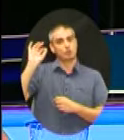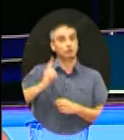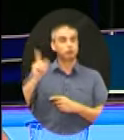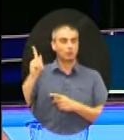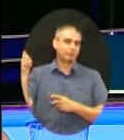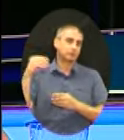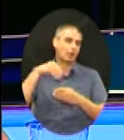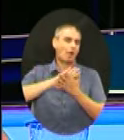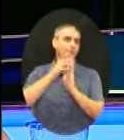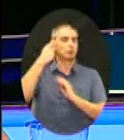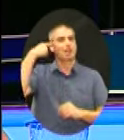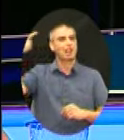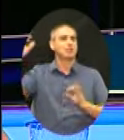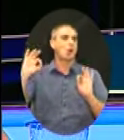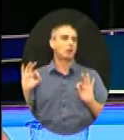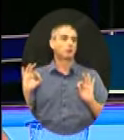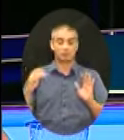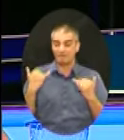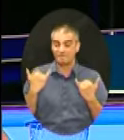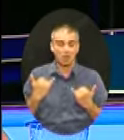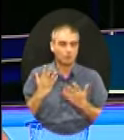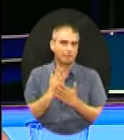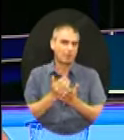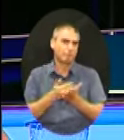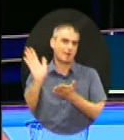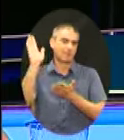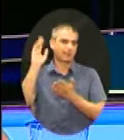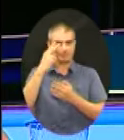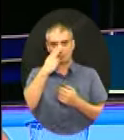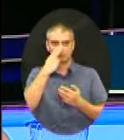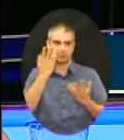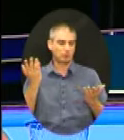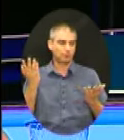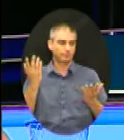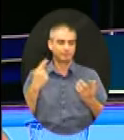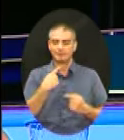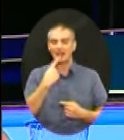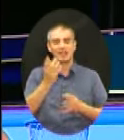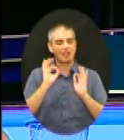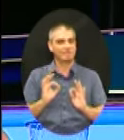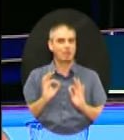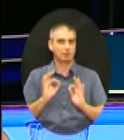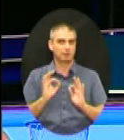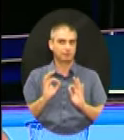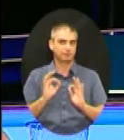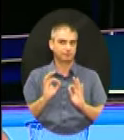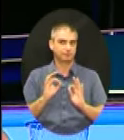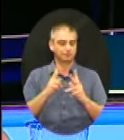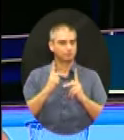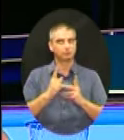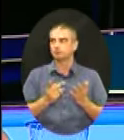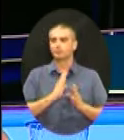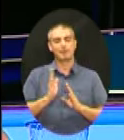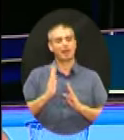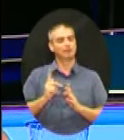לאידי גה והיום מוותרים בכלל על ניסיון לדווח באופן חסר